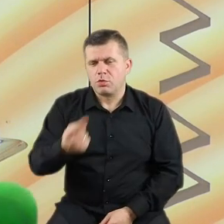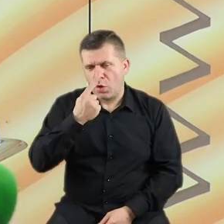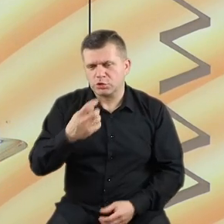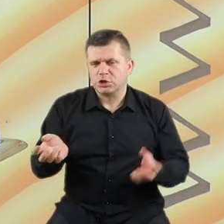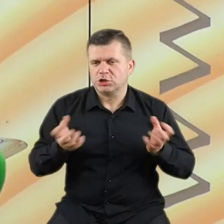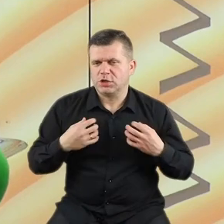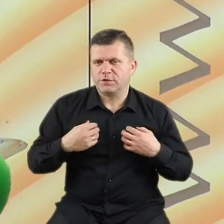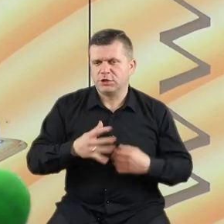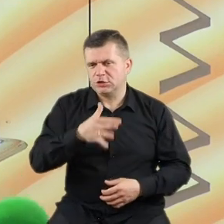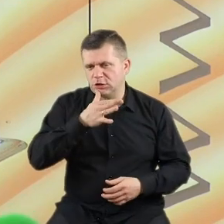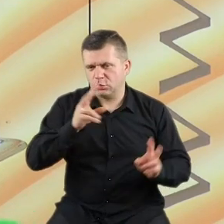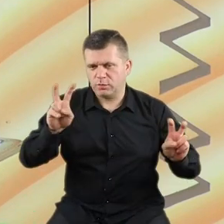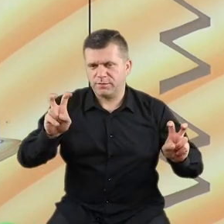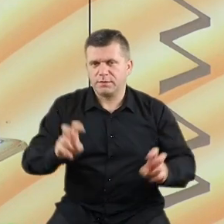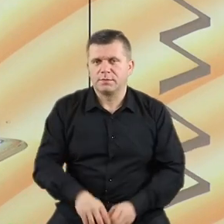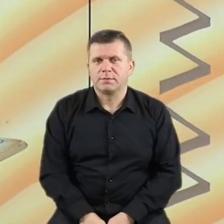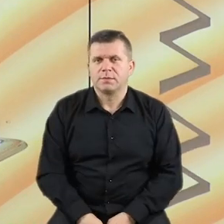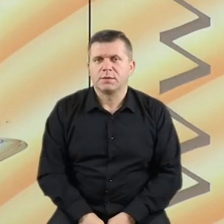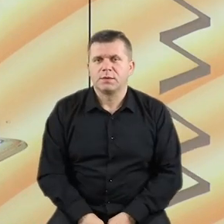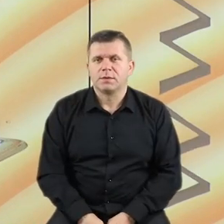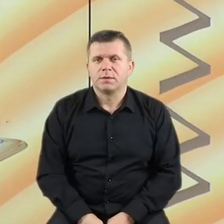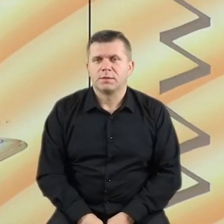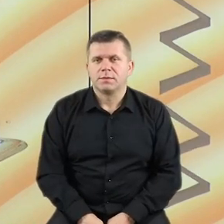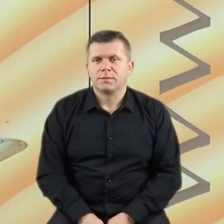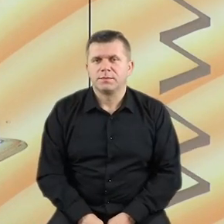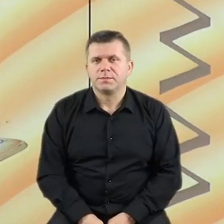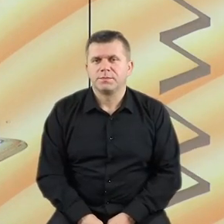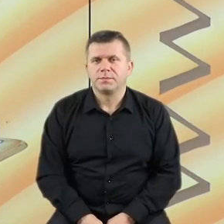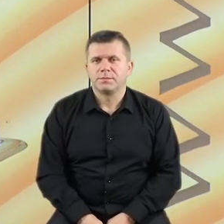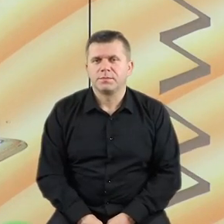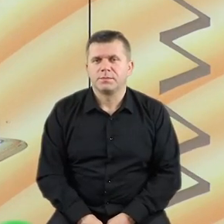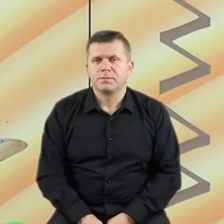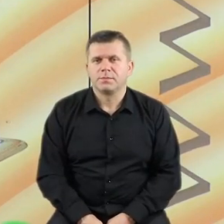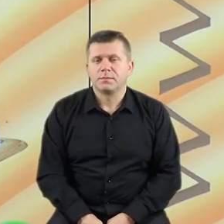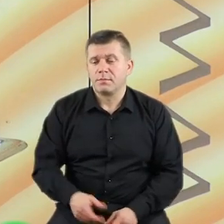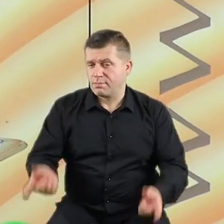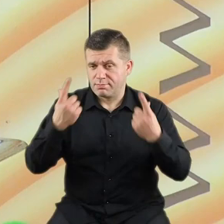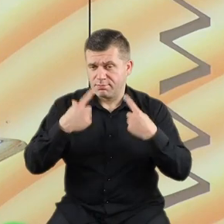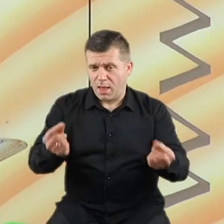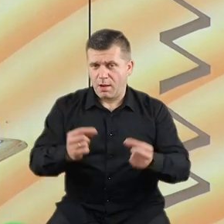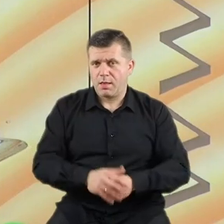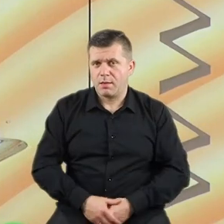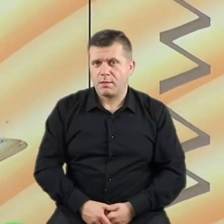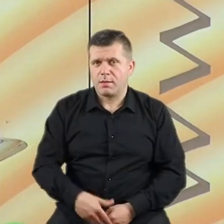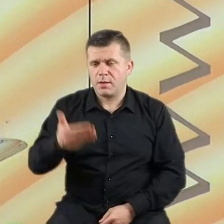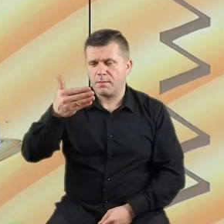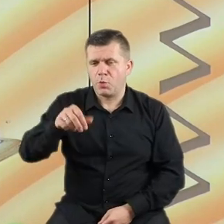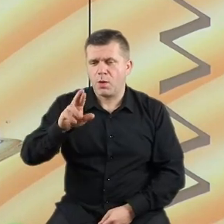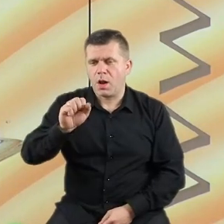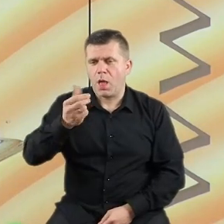Żydów. Kto to ją napisał? O Stacho? Tak, prawda? O, jest doskonała książka, gdzie właśnie nagle no, na tym